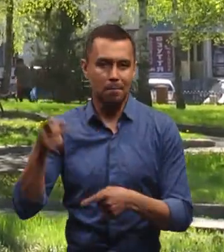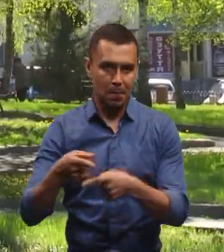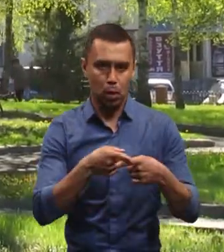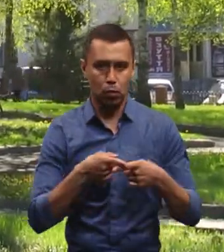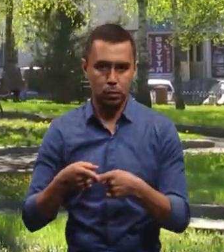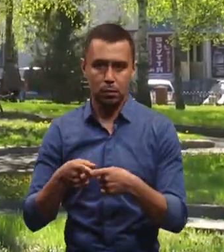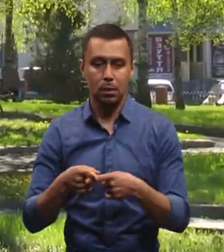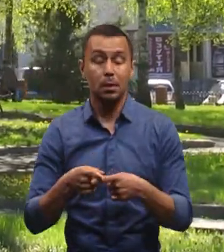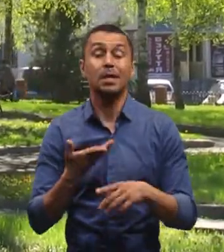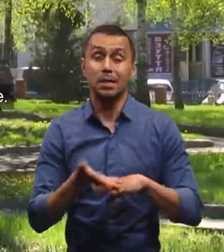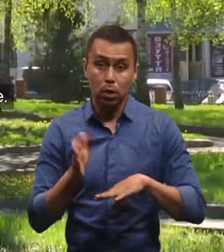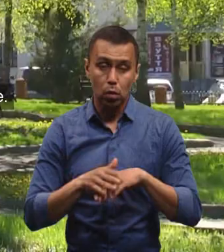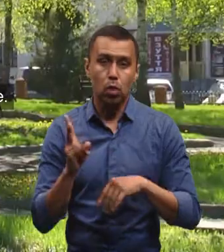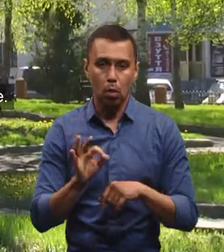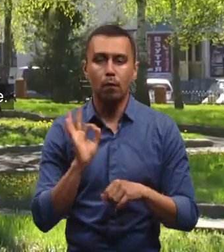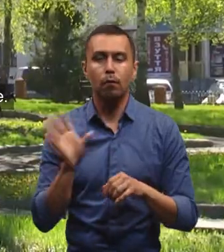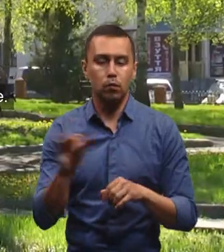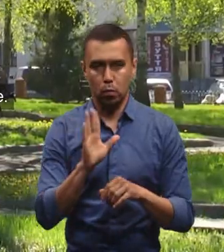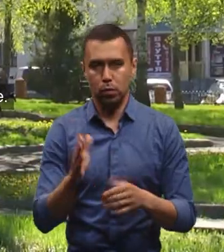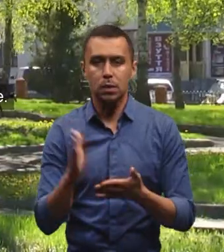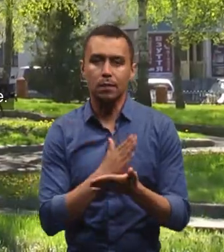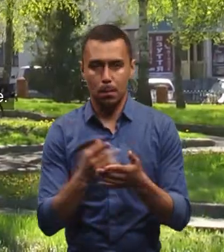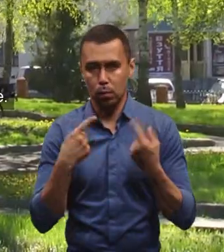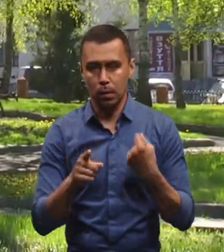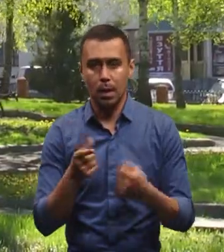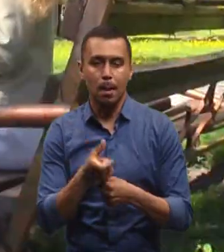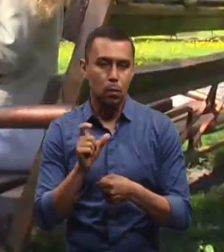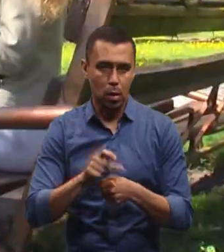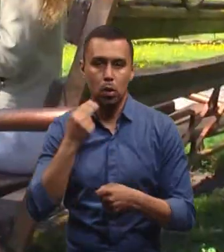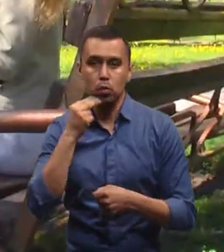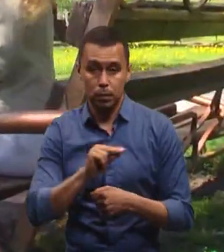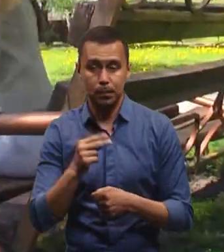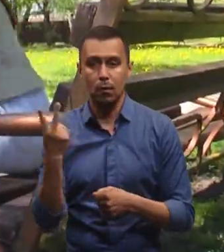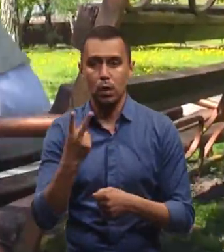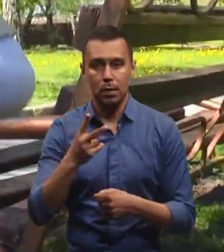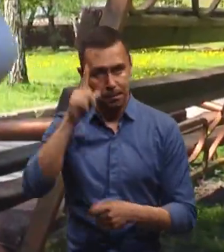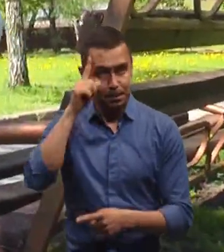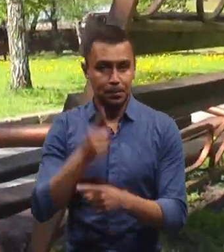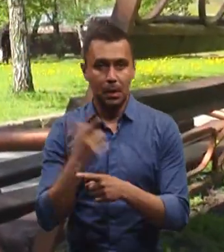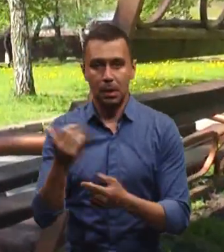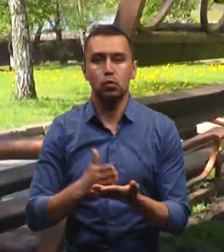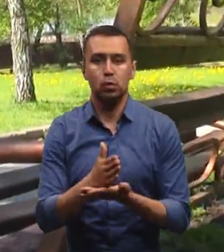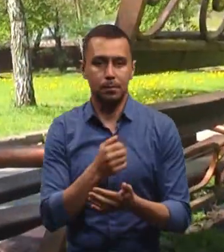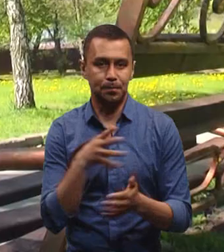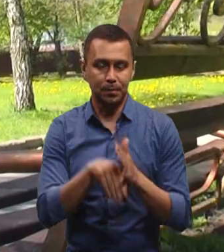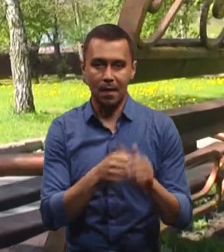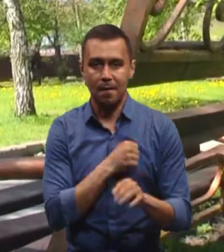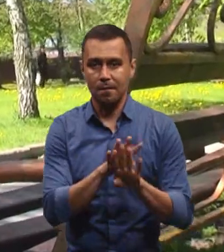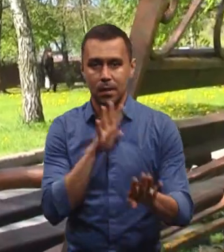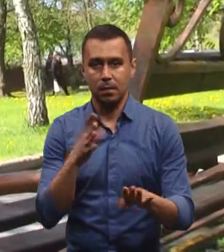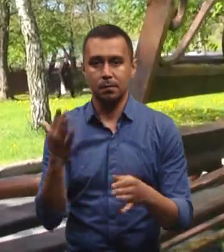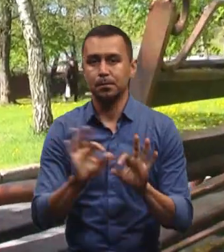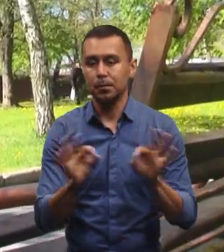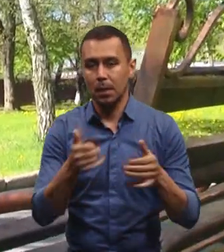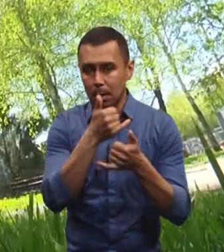Вот, как бы тяжело не было, но все будет совсем по-другому и намного лучше. Двоюрідні брати Інни зараз служать у війську. Жінка розповідає,